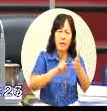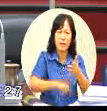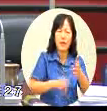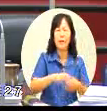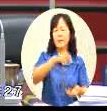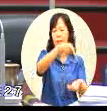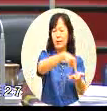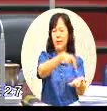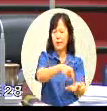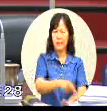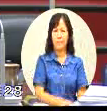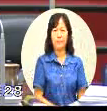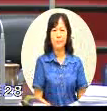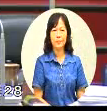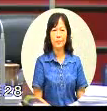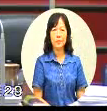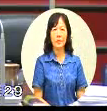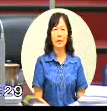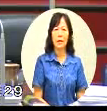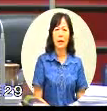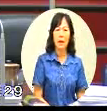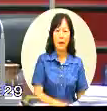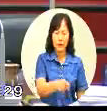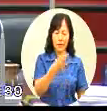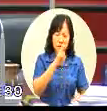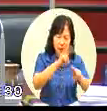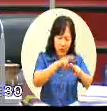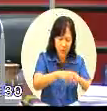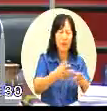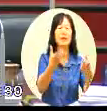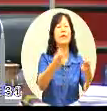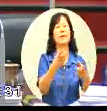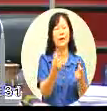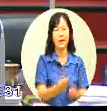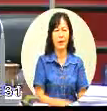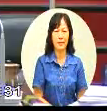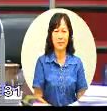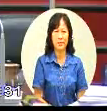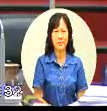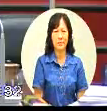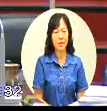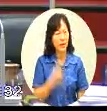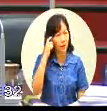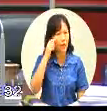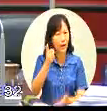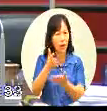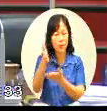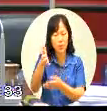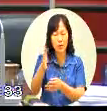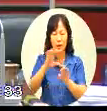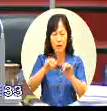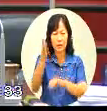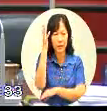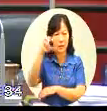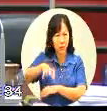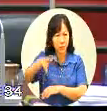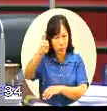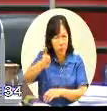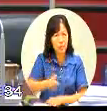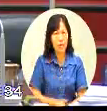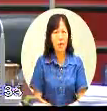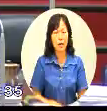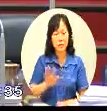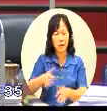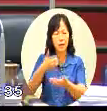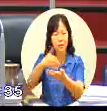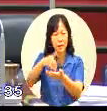着，我反正你能做的也是这样。来，我请教那个地政局长，现在你们在